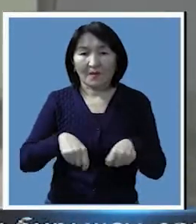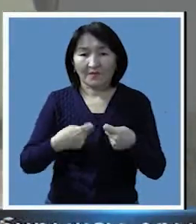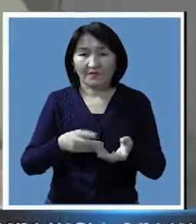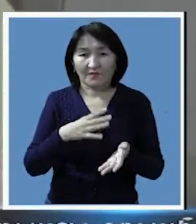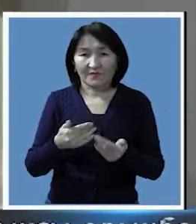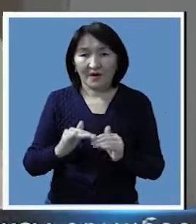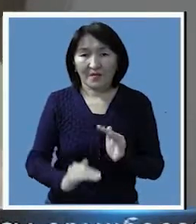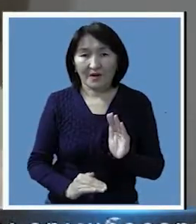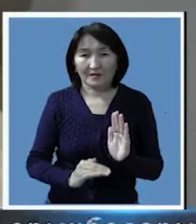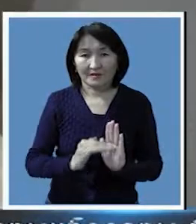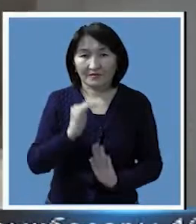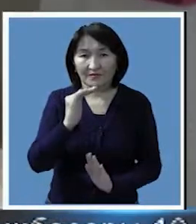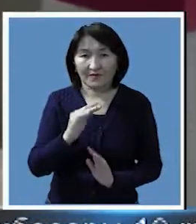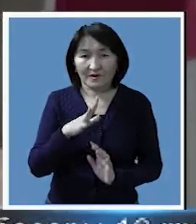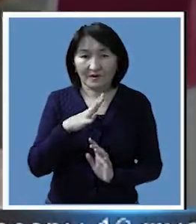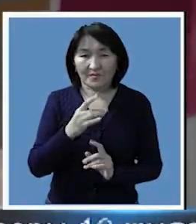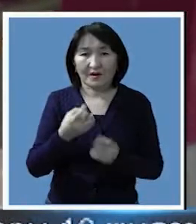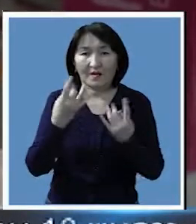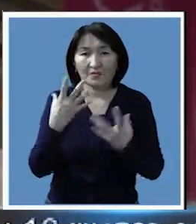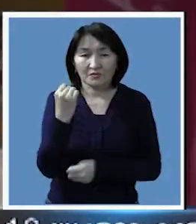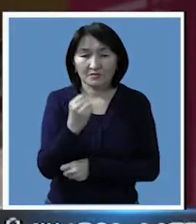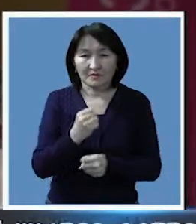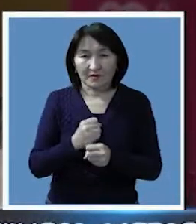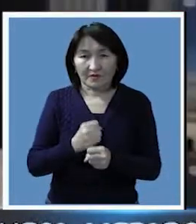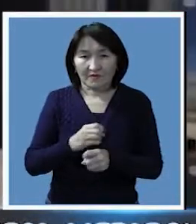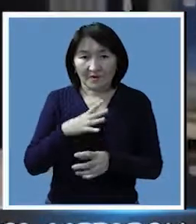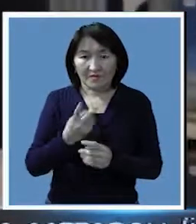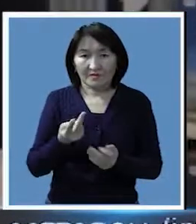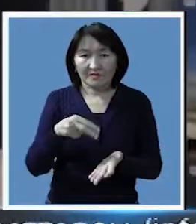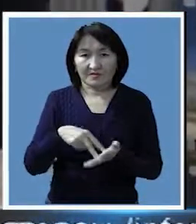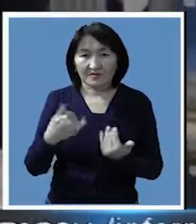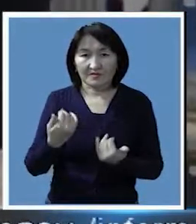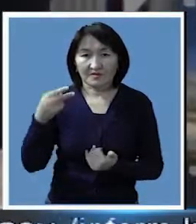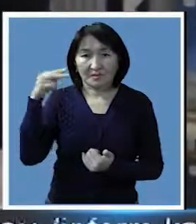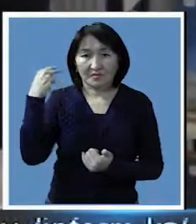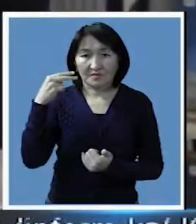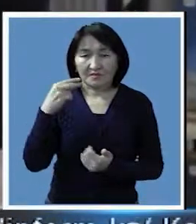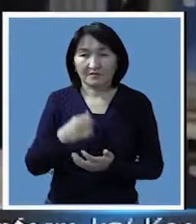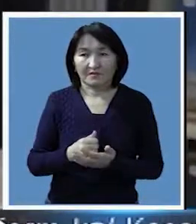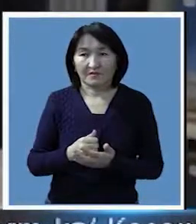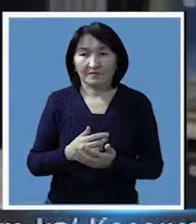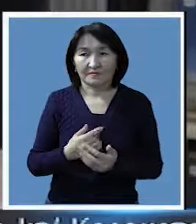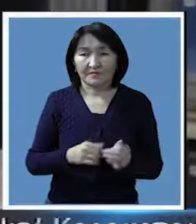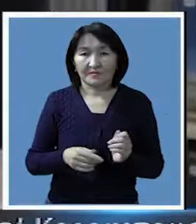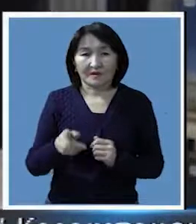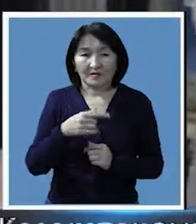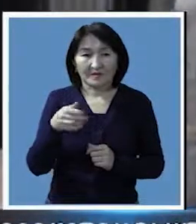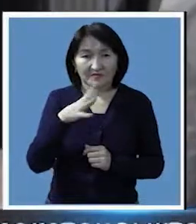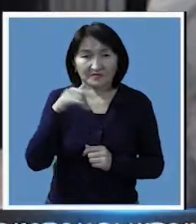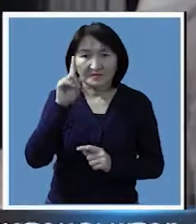шағы қарапайым жұмысшыдан ел бастаған көшбасшыға дейін қамтылған. Елбасының қызметін біз қыр сырын, оның